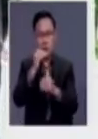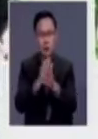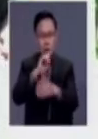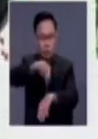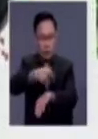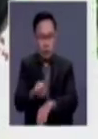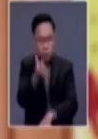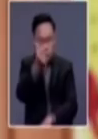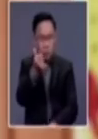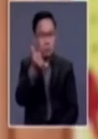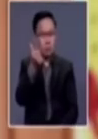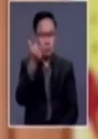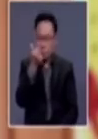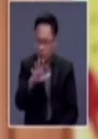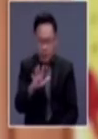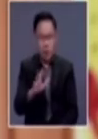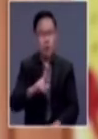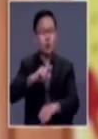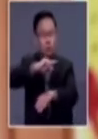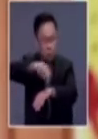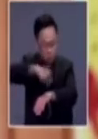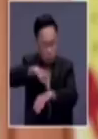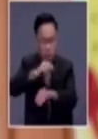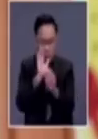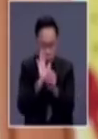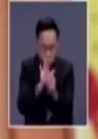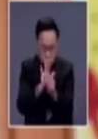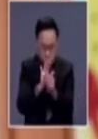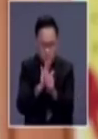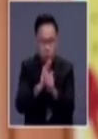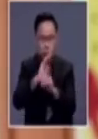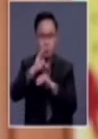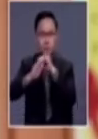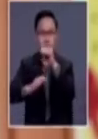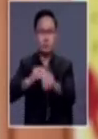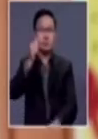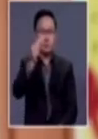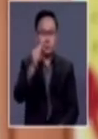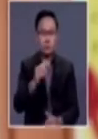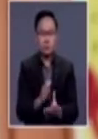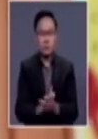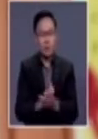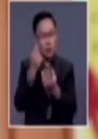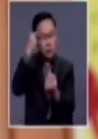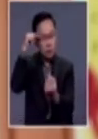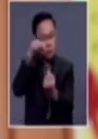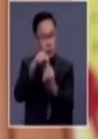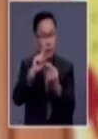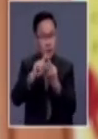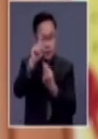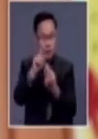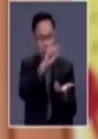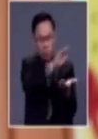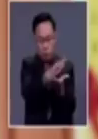สั้นได้แต่เราเชื่อว่าการศึกษาเนี่ยต้องใช้ระยะเวลาพอสมควรเพราะฉะนั้นในเป้าหมายแรกที่เซ็นทรัลตั้งก็คือว่าทุกๆโร